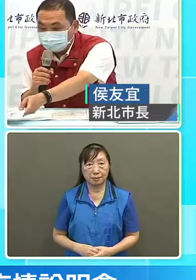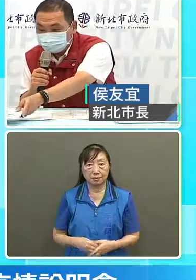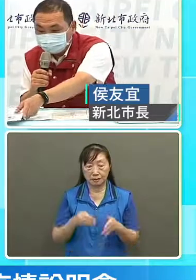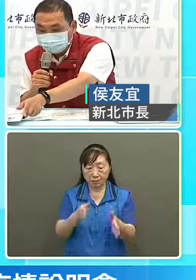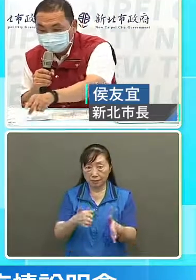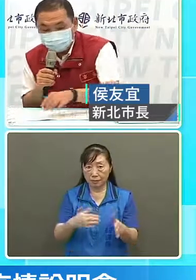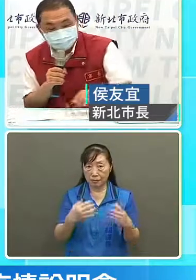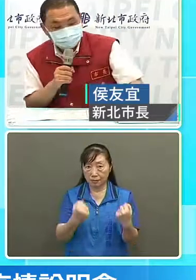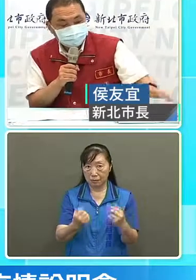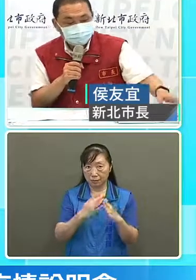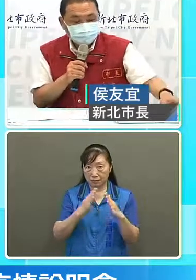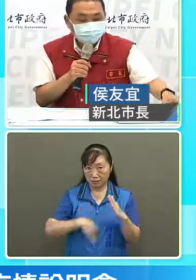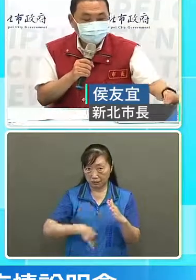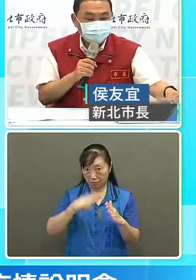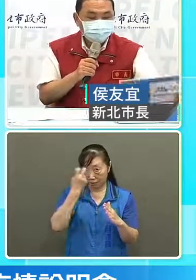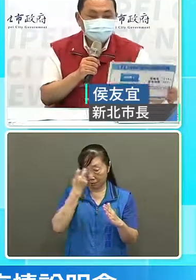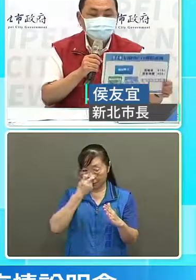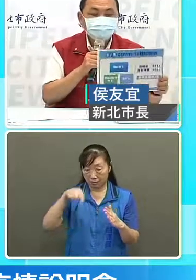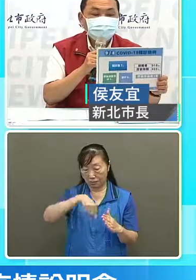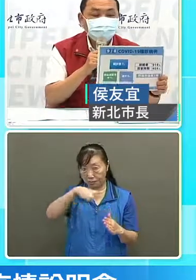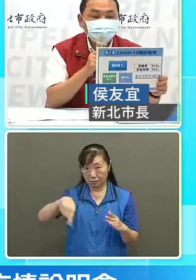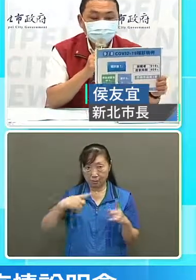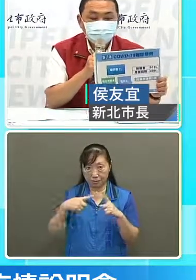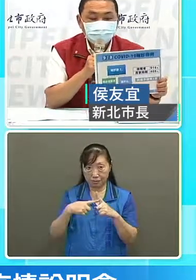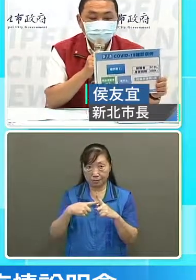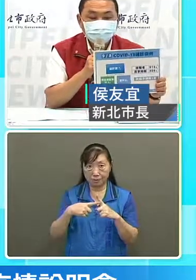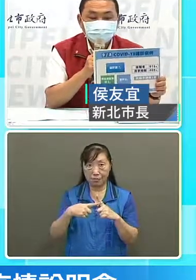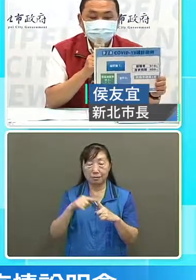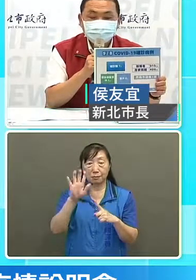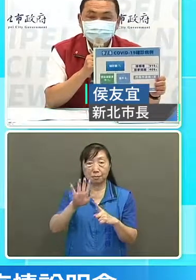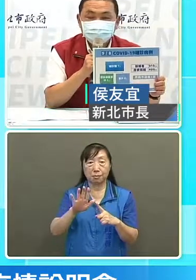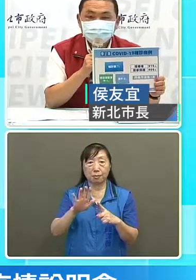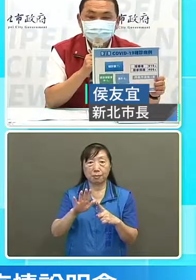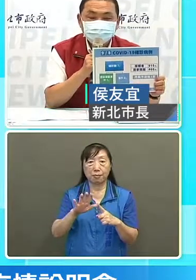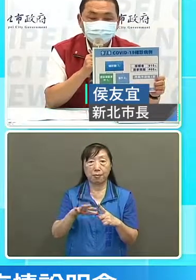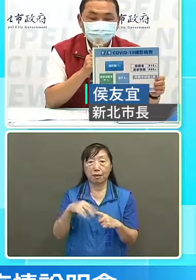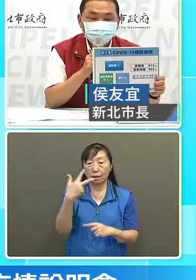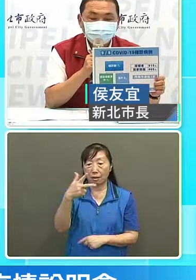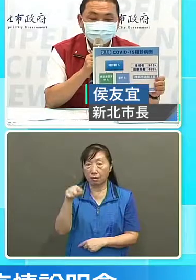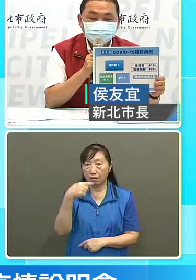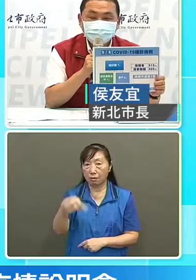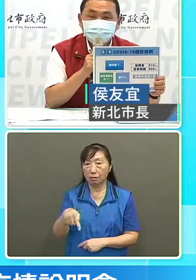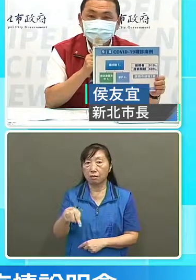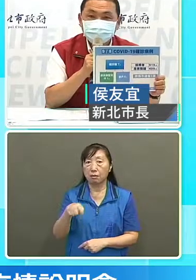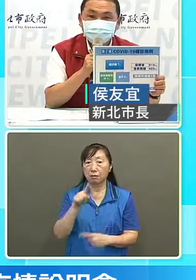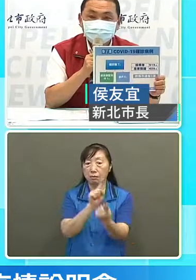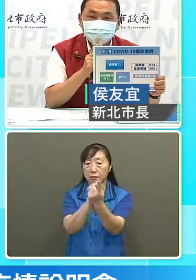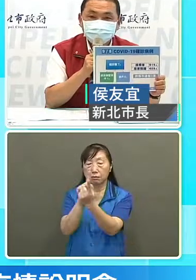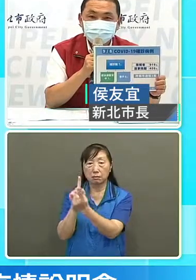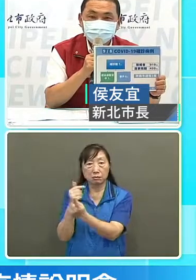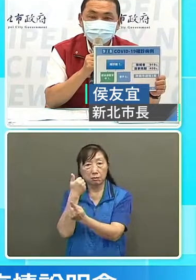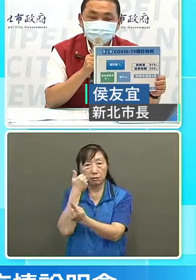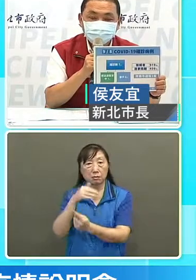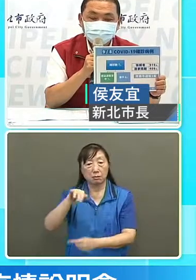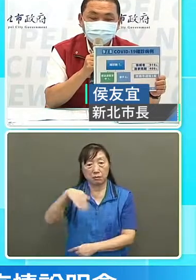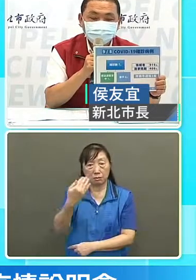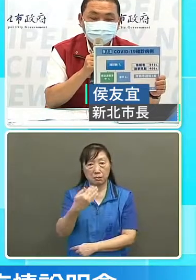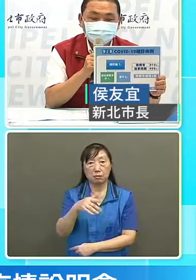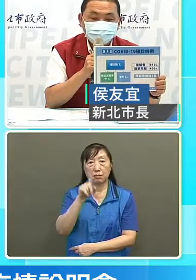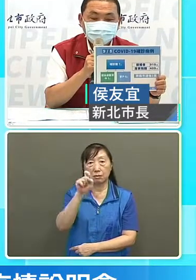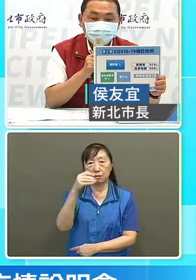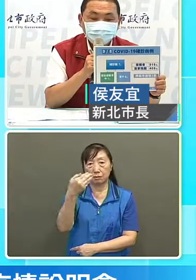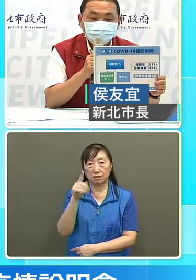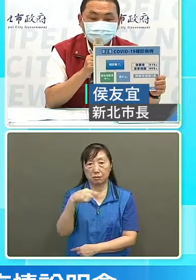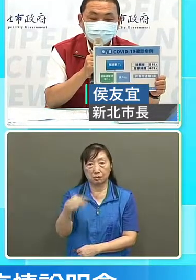家的列管数当中，我们特别框列了这7个人当中接触者框了